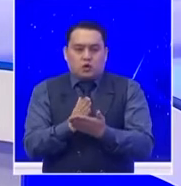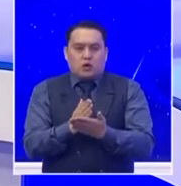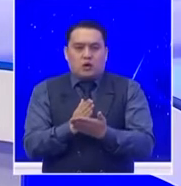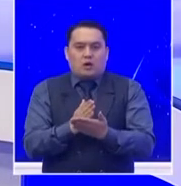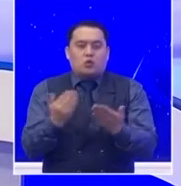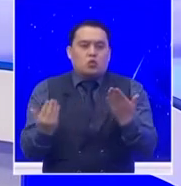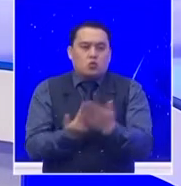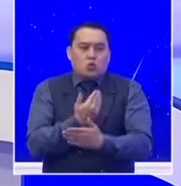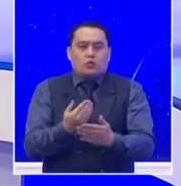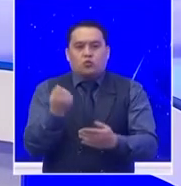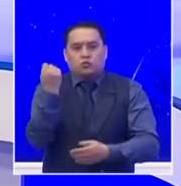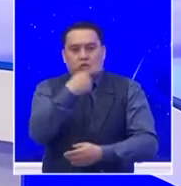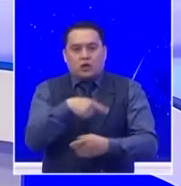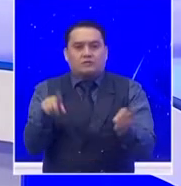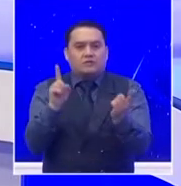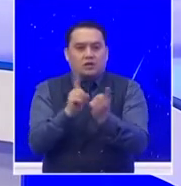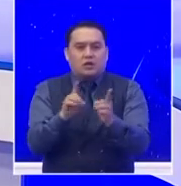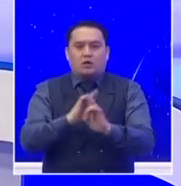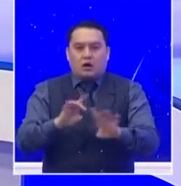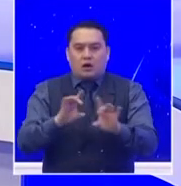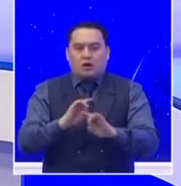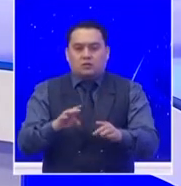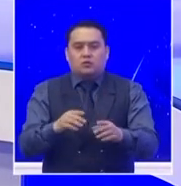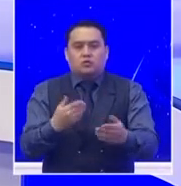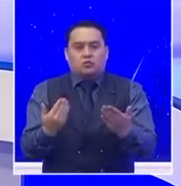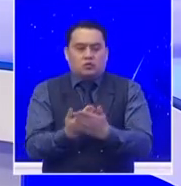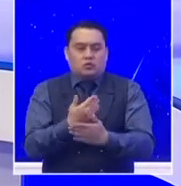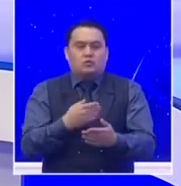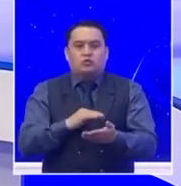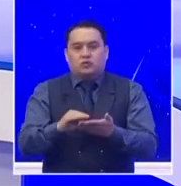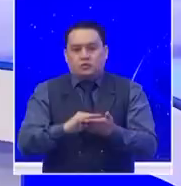каких новшествах узнали участники встречи, расскажет наш собственный корреспондент.